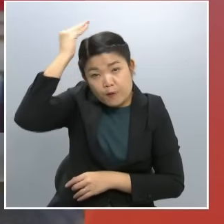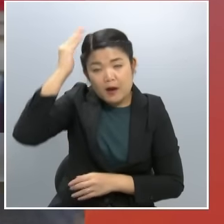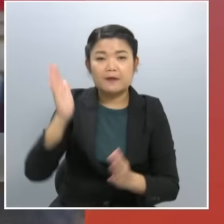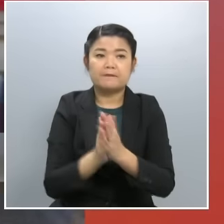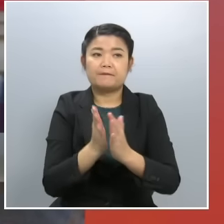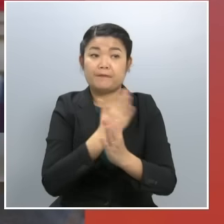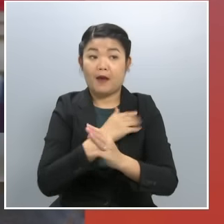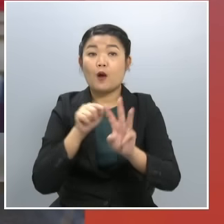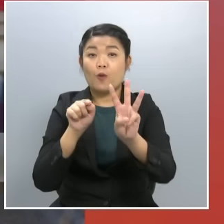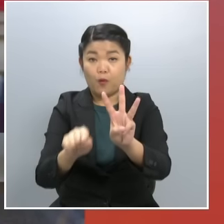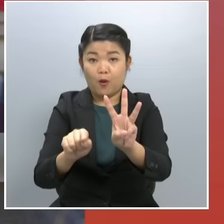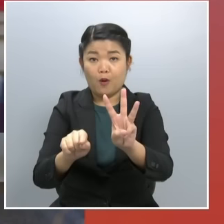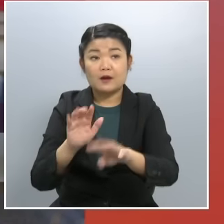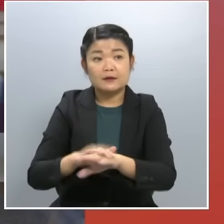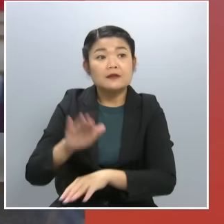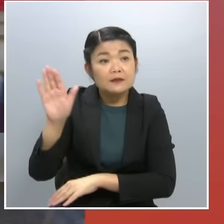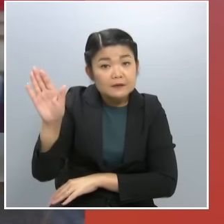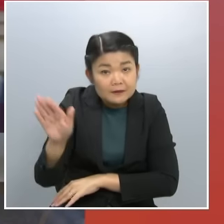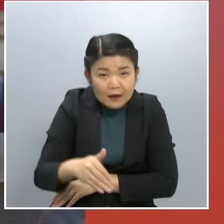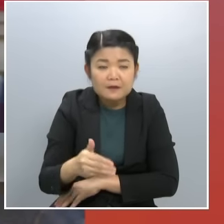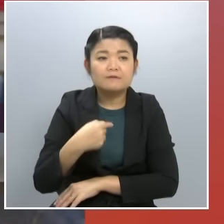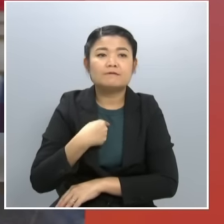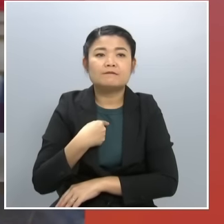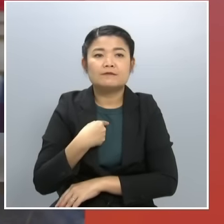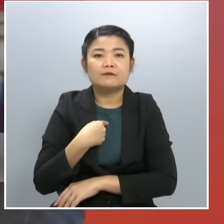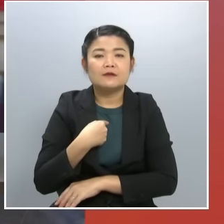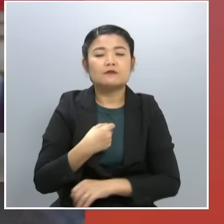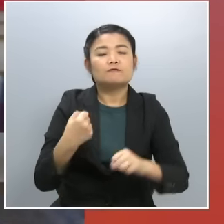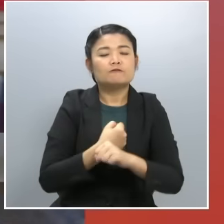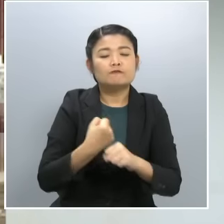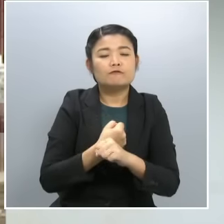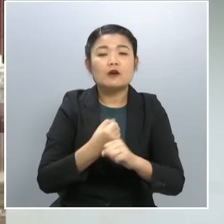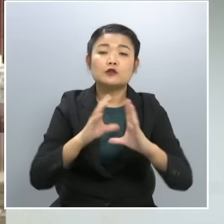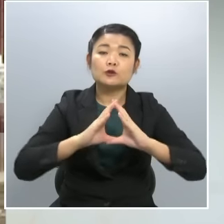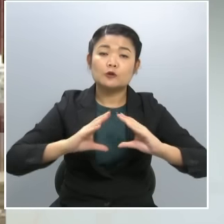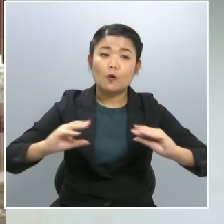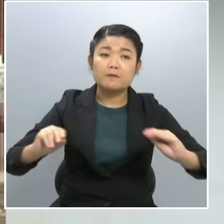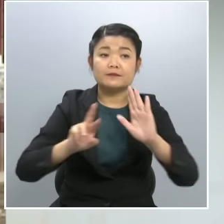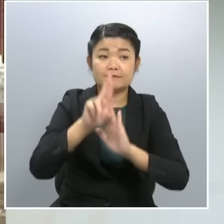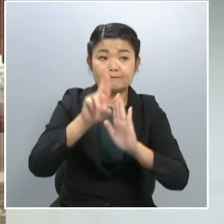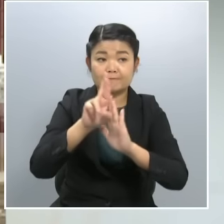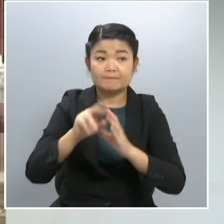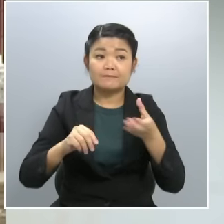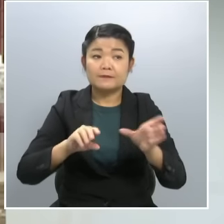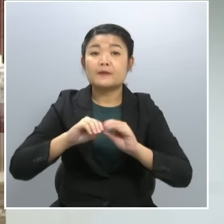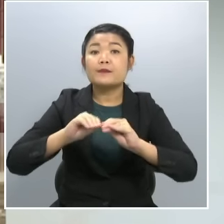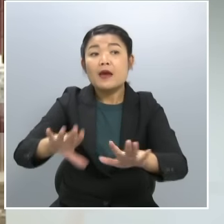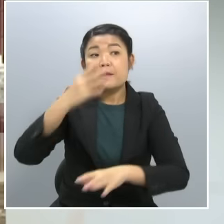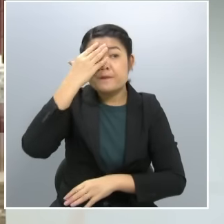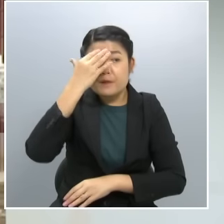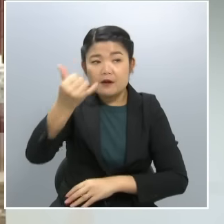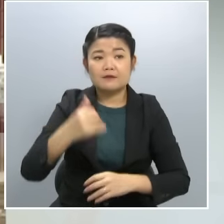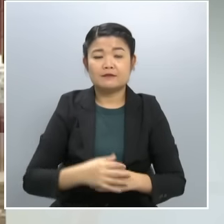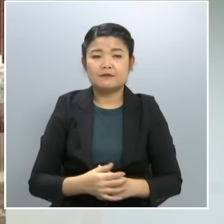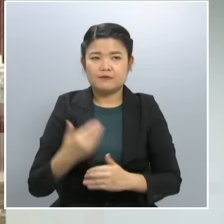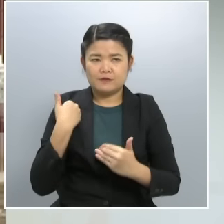อ่าได้ชักชวนไปเพื่อหาความสงบที่เชียงรายค่ะเป็นประเด็นท่านผู้ชมก็เพราะอะไรเหรอมีคนไป